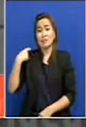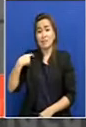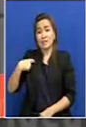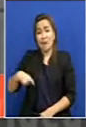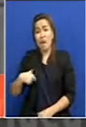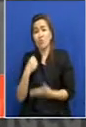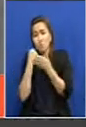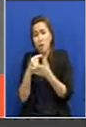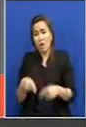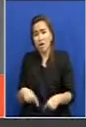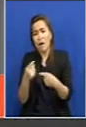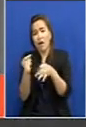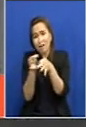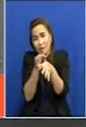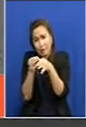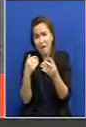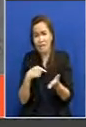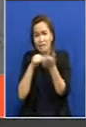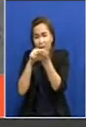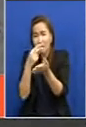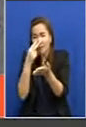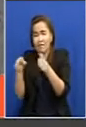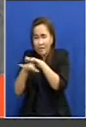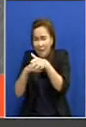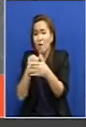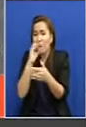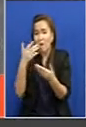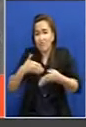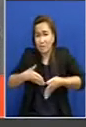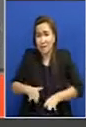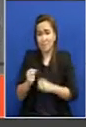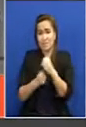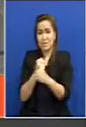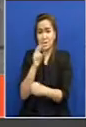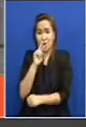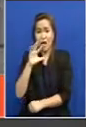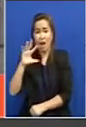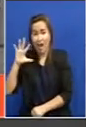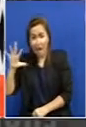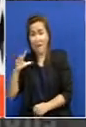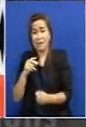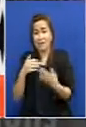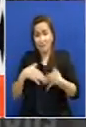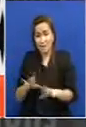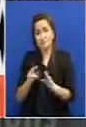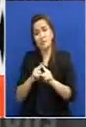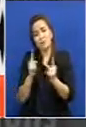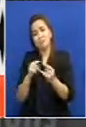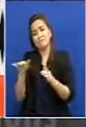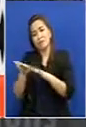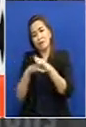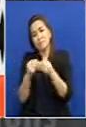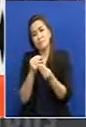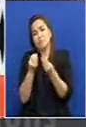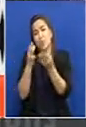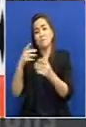คะทั้งโต้แย้งแล้วก็นำสูติบัตรไปพิสูจน์ว่าเพิ่งเกิดเมื่อปี2555นี่เองแต่ปรากฏว่าเอกสารไม่ได้ถูกส่ง